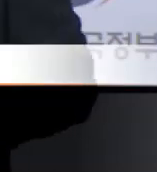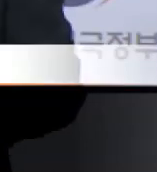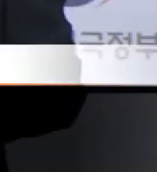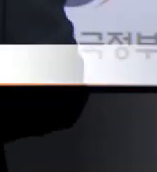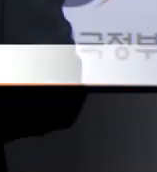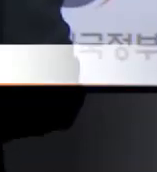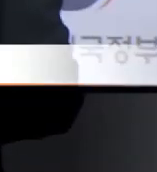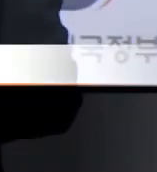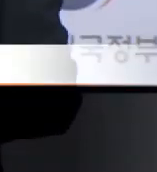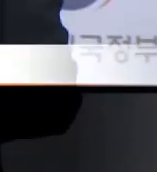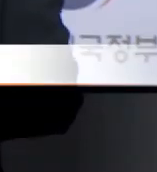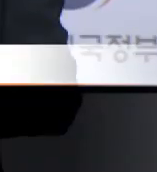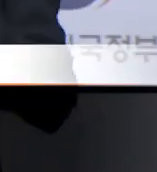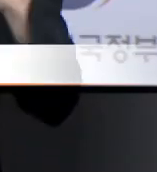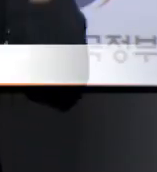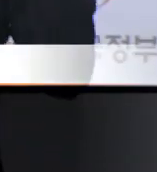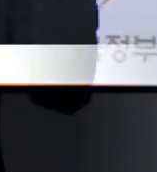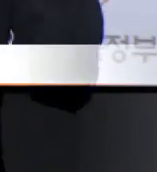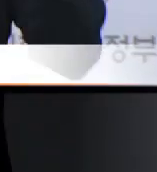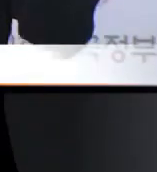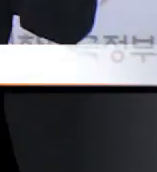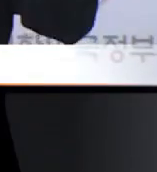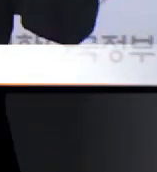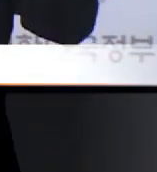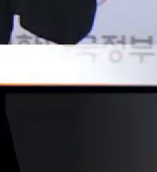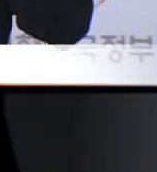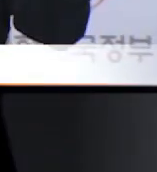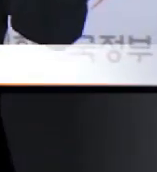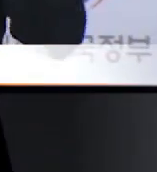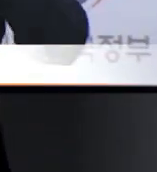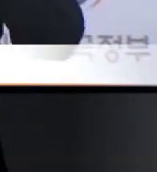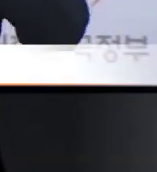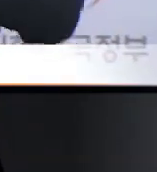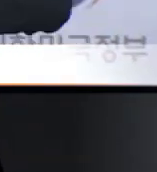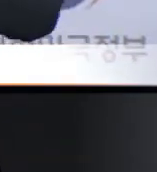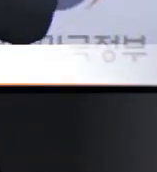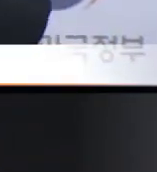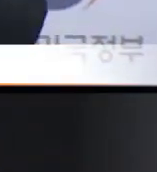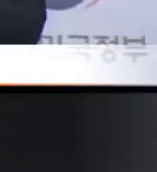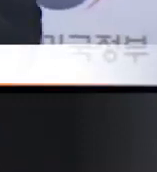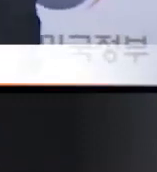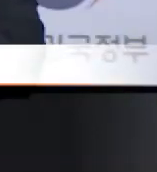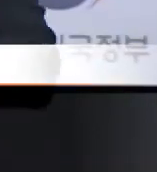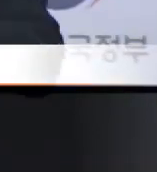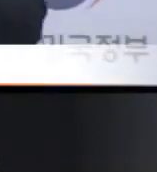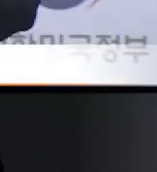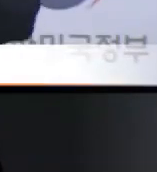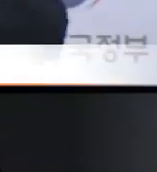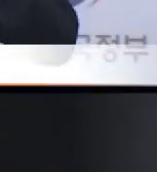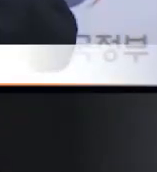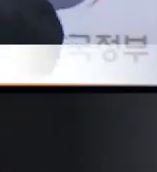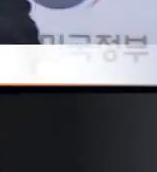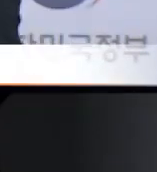정부는 8월 28일 10시 를 기하여 전공이 와 전이 미드 사고의 업무개시 명령을